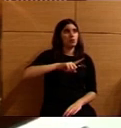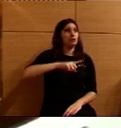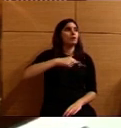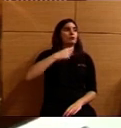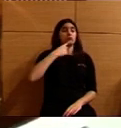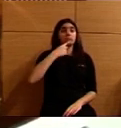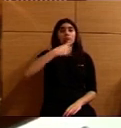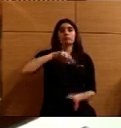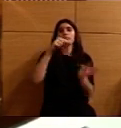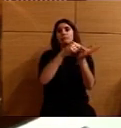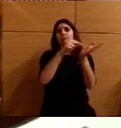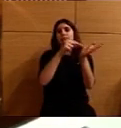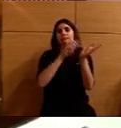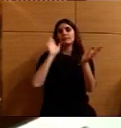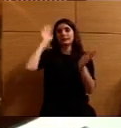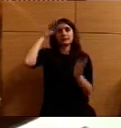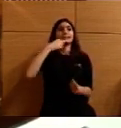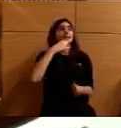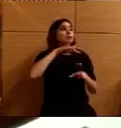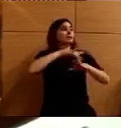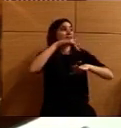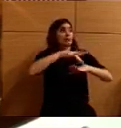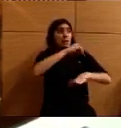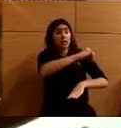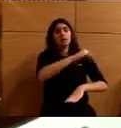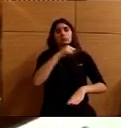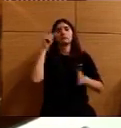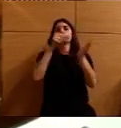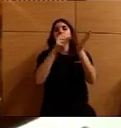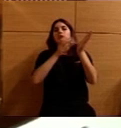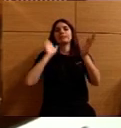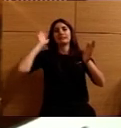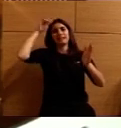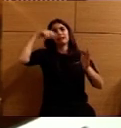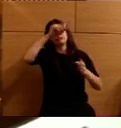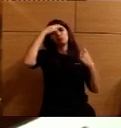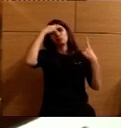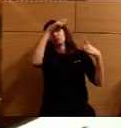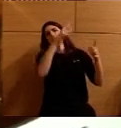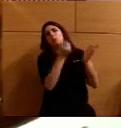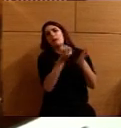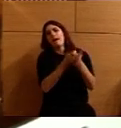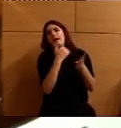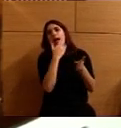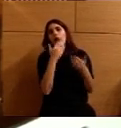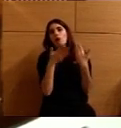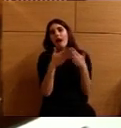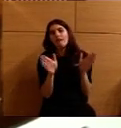Estem dient que si vostès són sensibles, que instem a la Generalitat a que la Generalitat